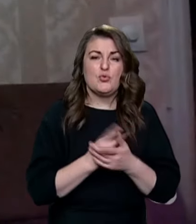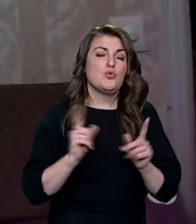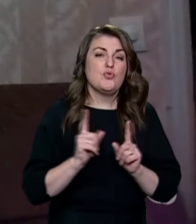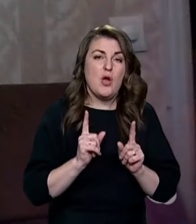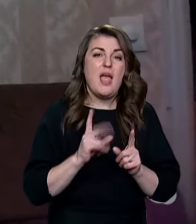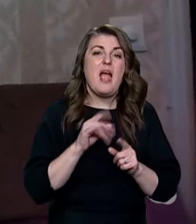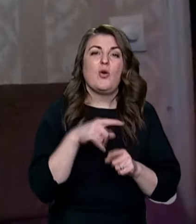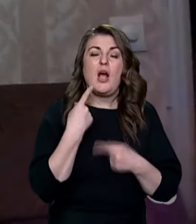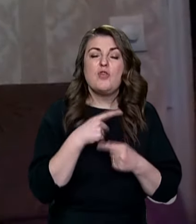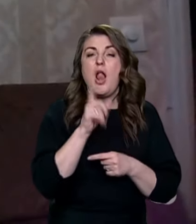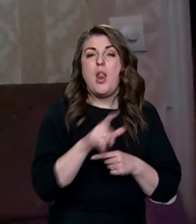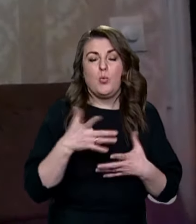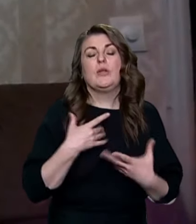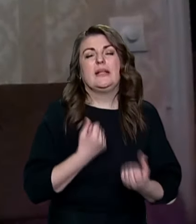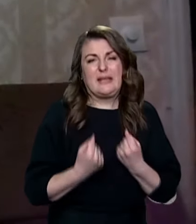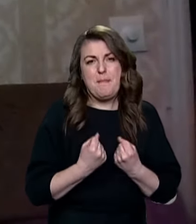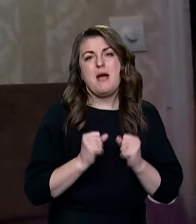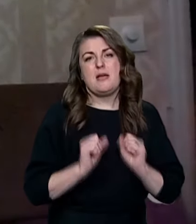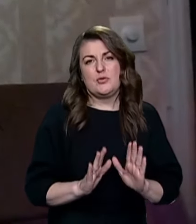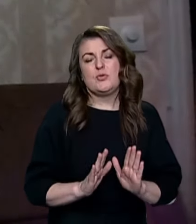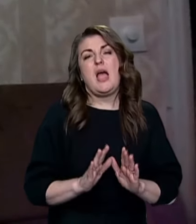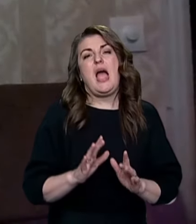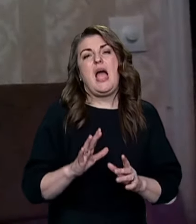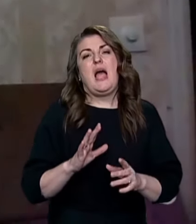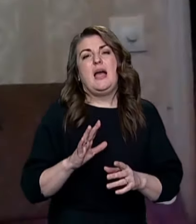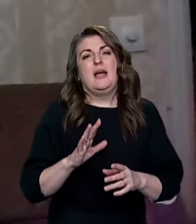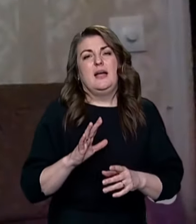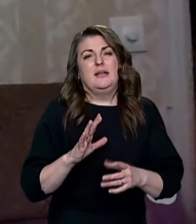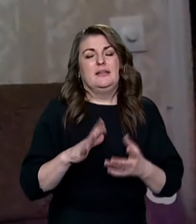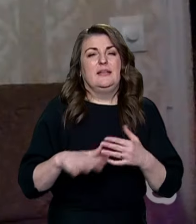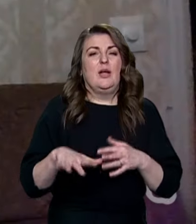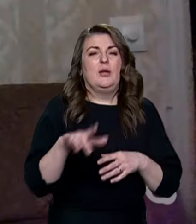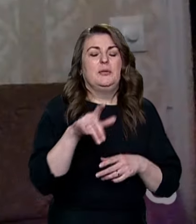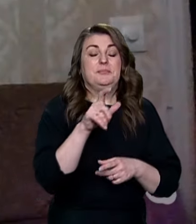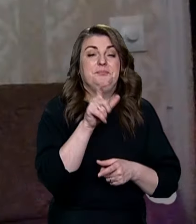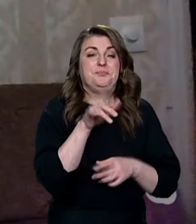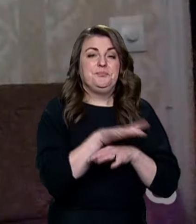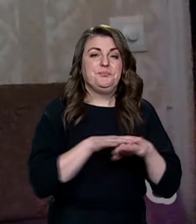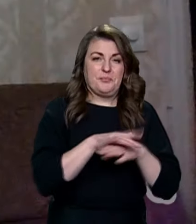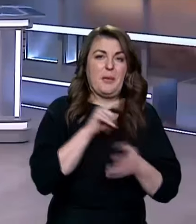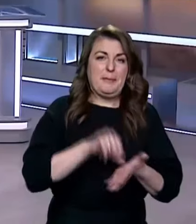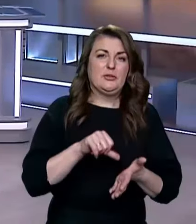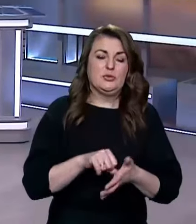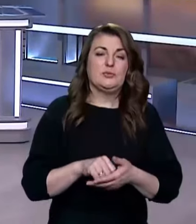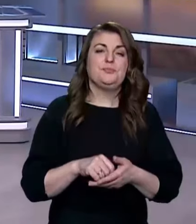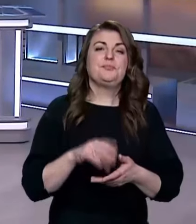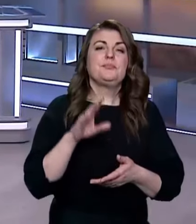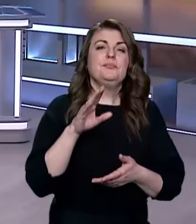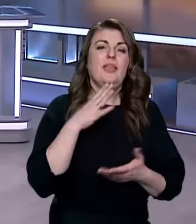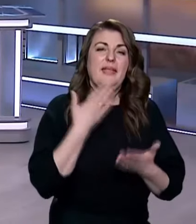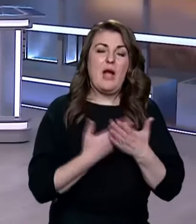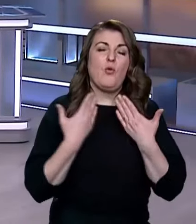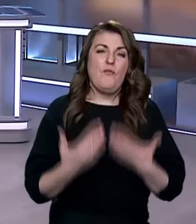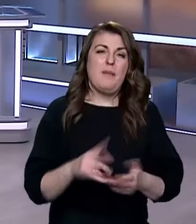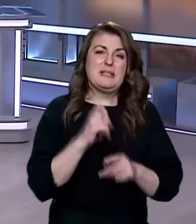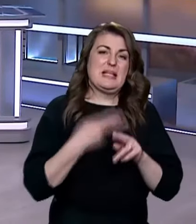що, як то кажуть, люди тримаються, так, тобто резильєнтність суспільства, вона присутня. Пане Іване, дякуємо